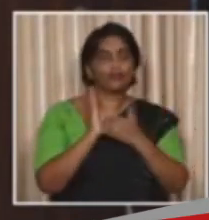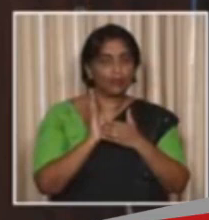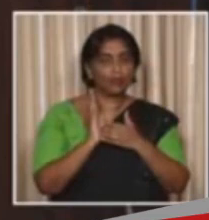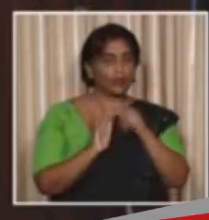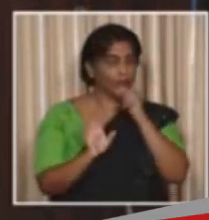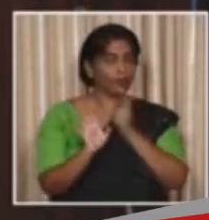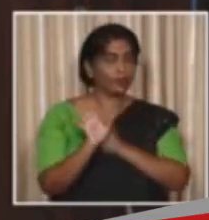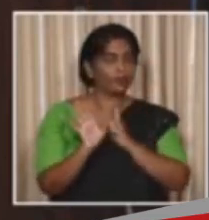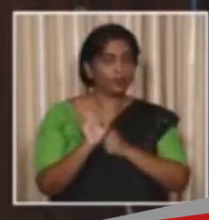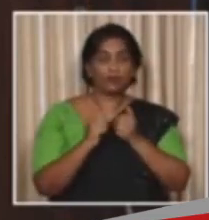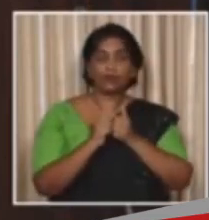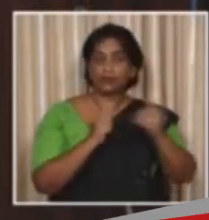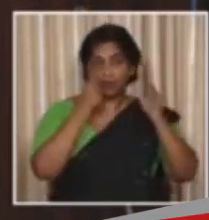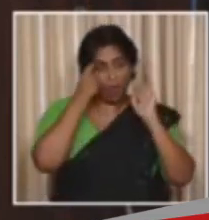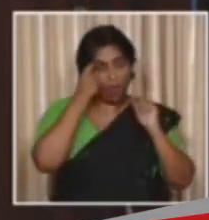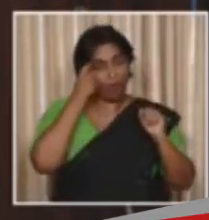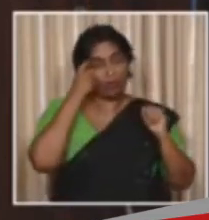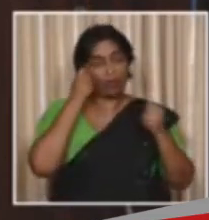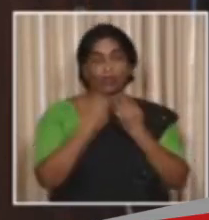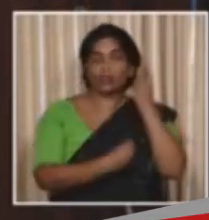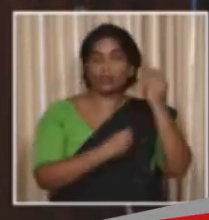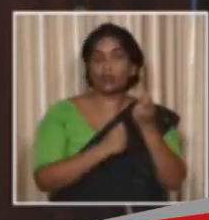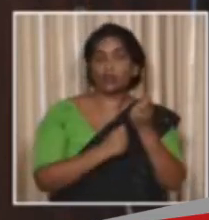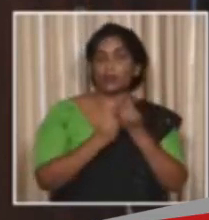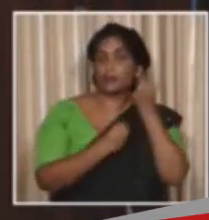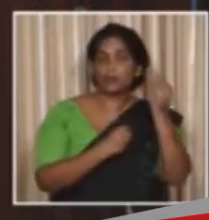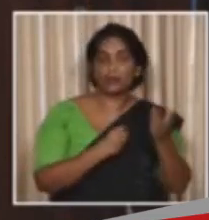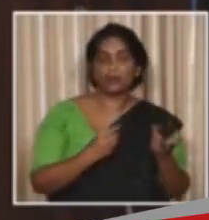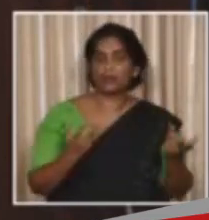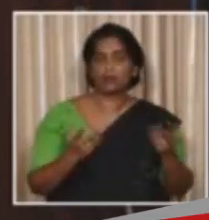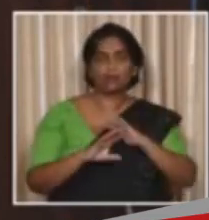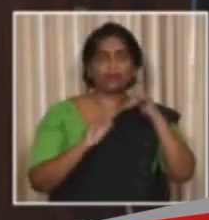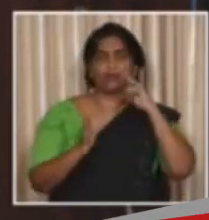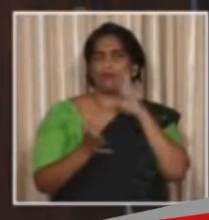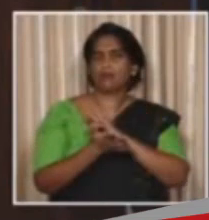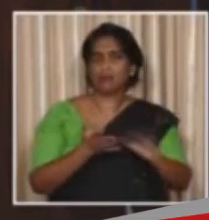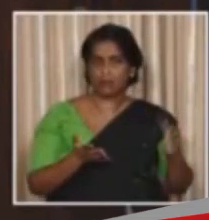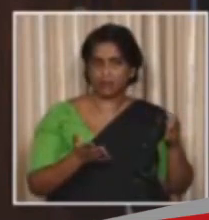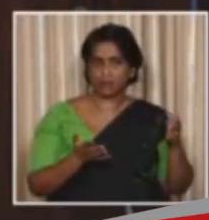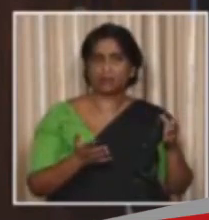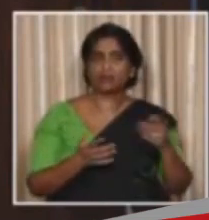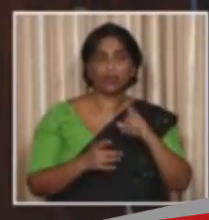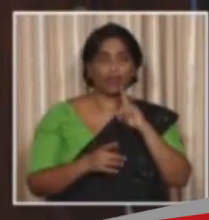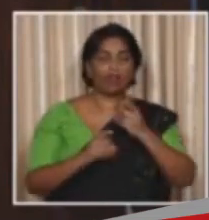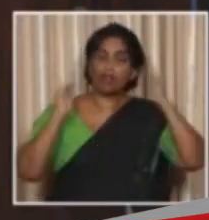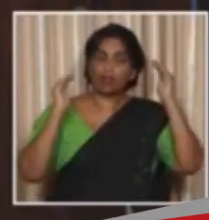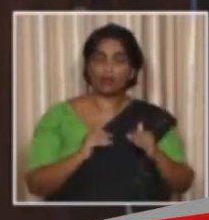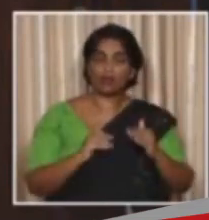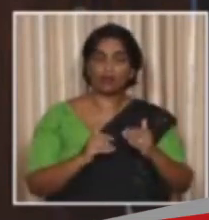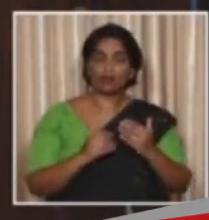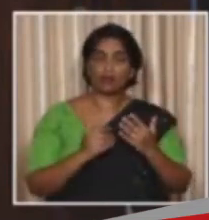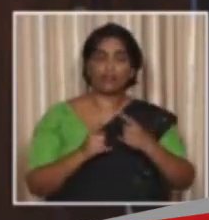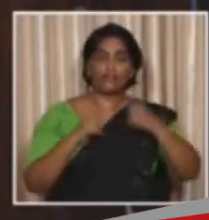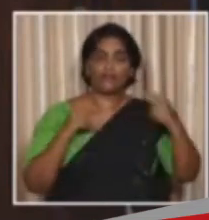ලබා දීම පිළිබඳව අකණ්ඩව මේ සේවාව ලබා දෙන්නේ කොහමද සැපයුම් කරන්න මුදල් ගෙවන්නේ කොහොමද මේ එකක්වත් නැතුව නිකං ඇවිල්ලා කියන අඩුක